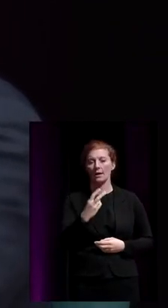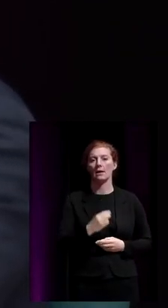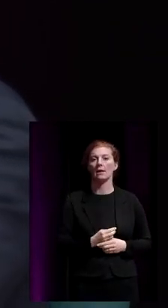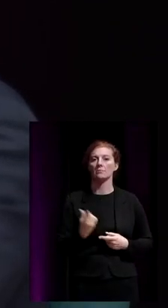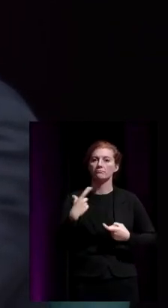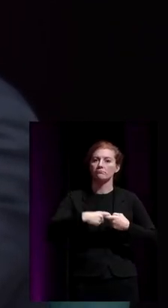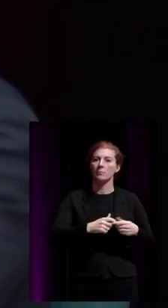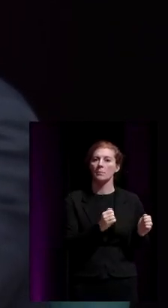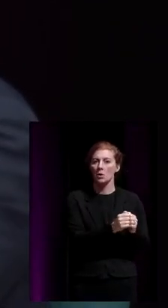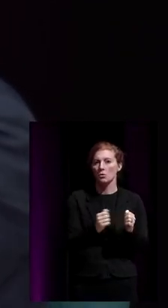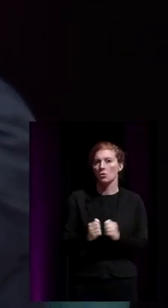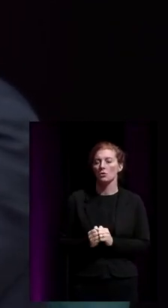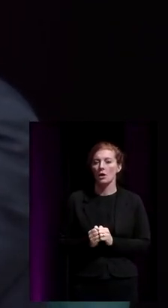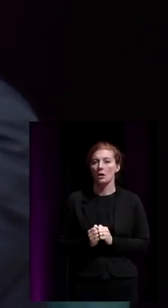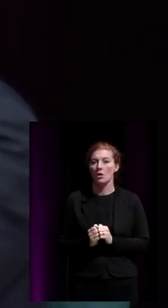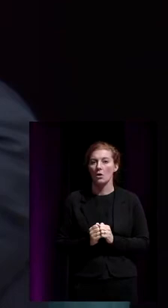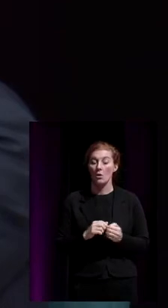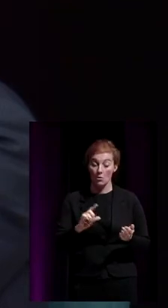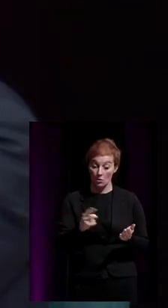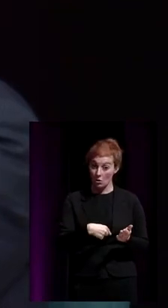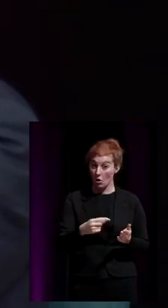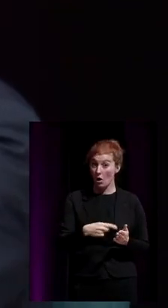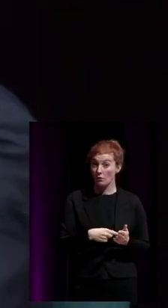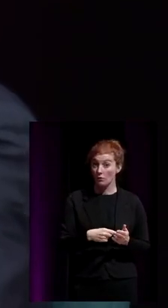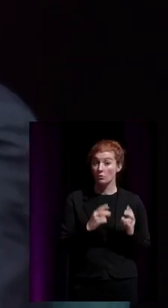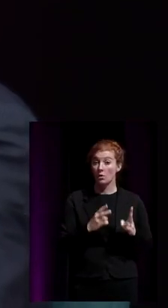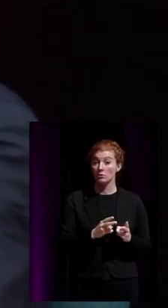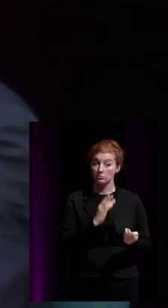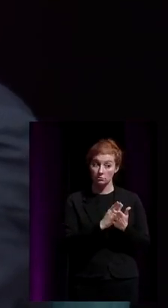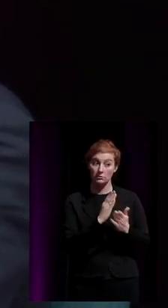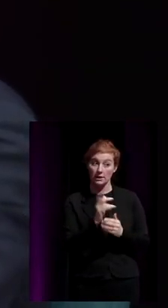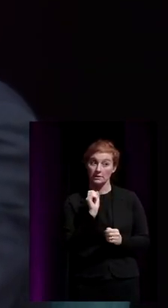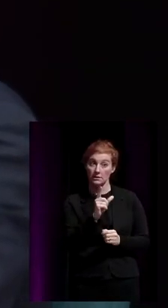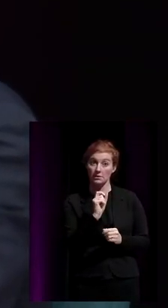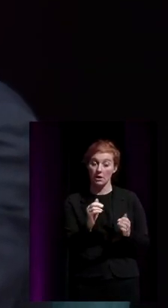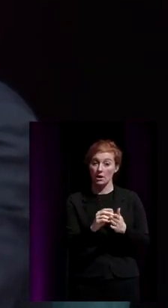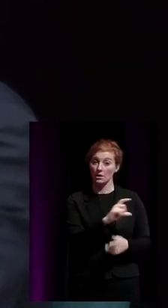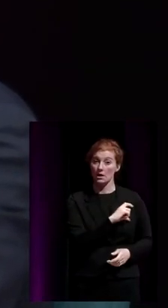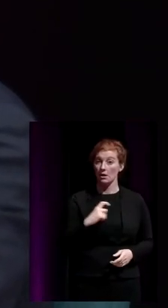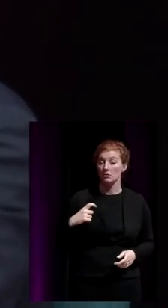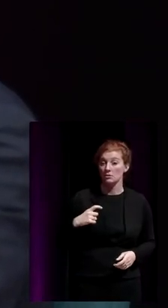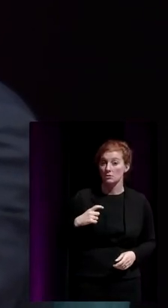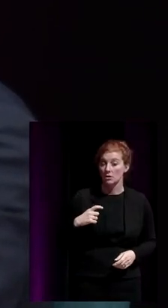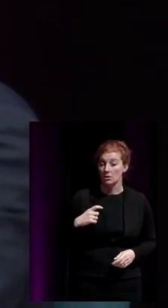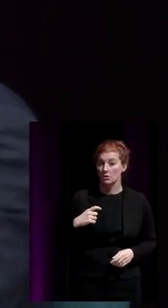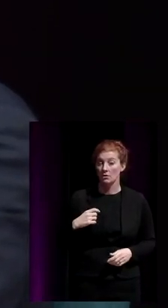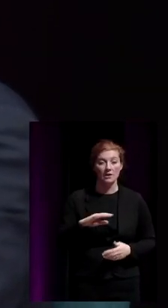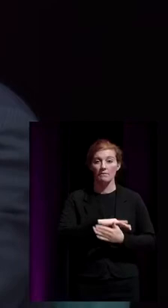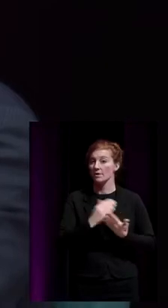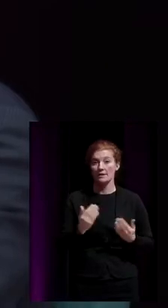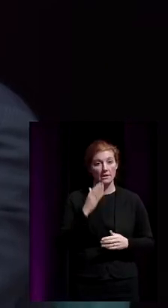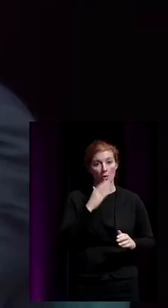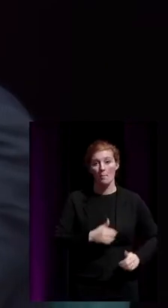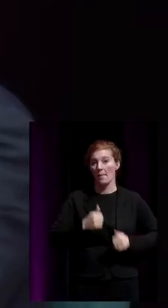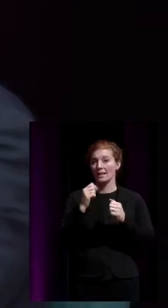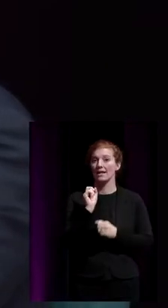kring produkterna. Och med kraven så skickas ju rätt signaler till oss. Och det finns ju liksom ingen bättre signal